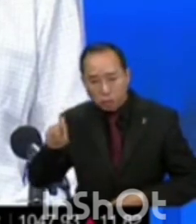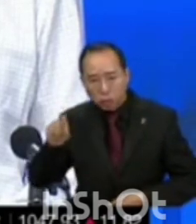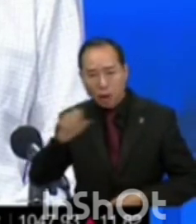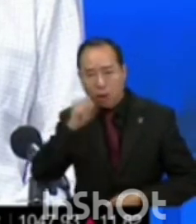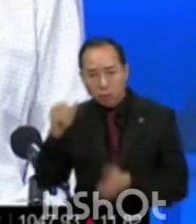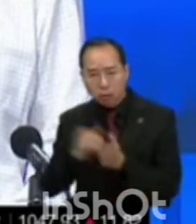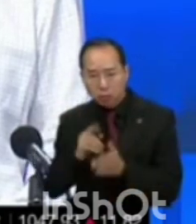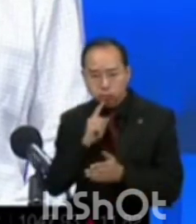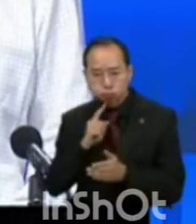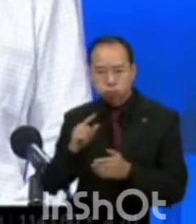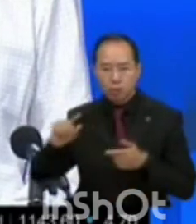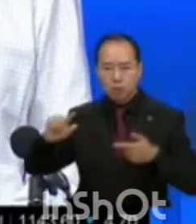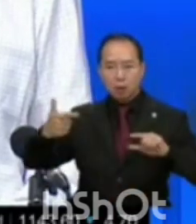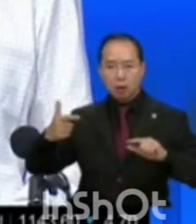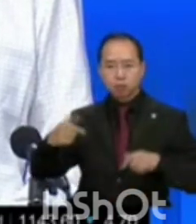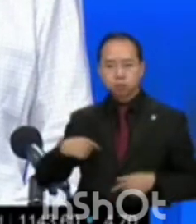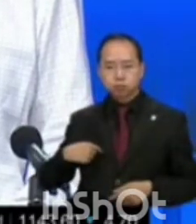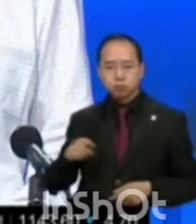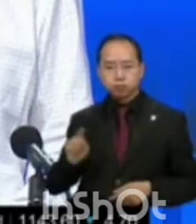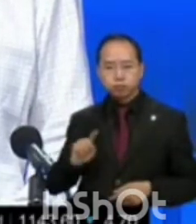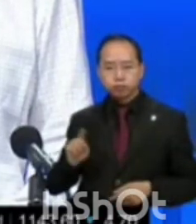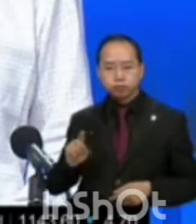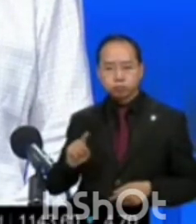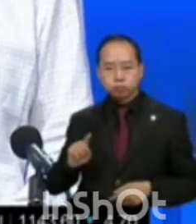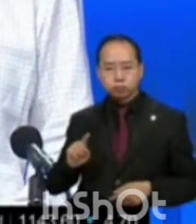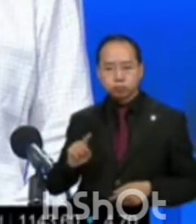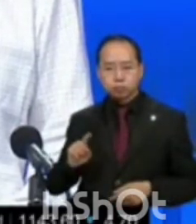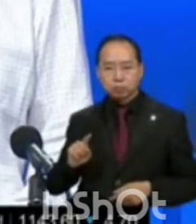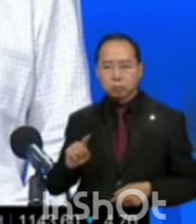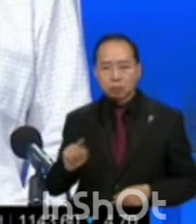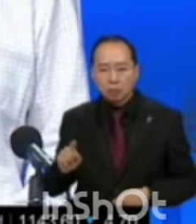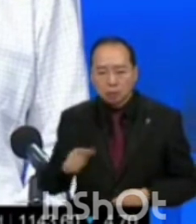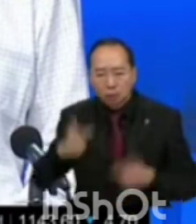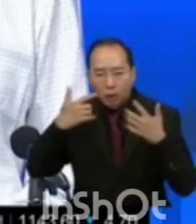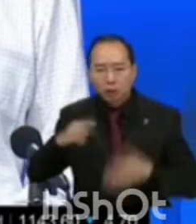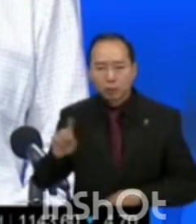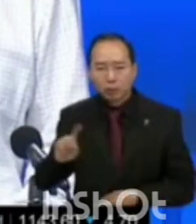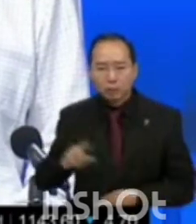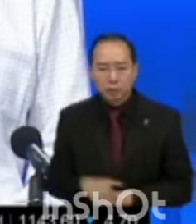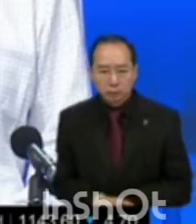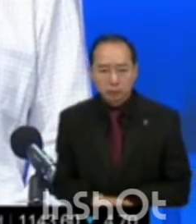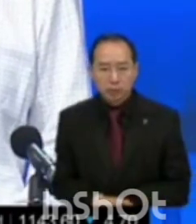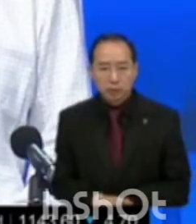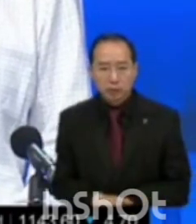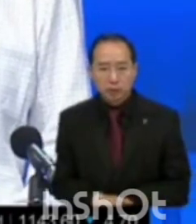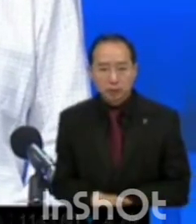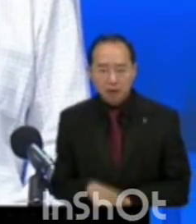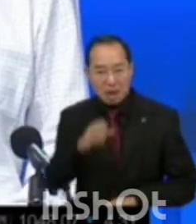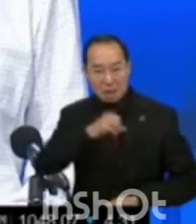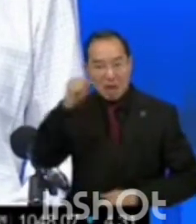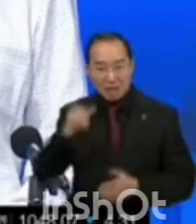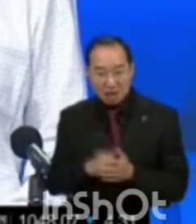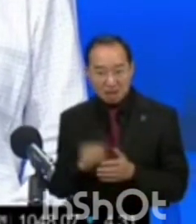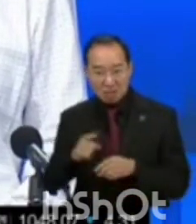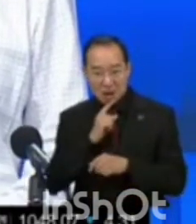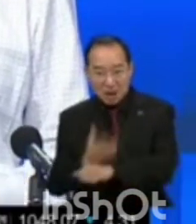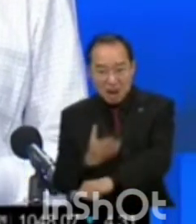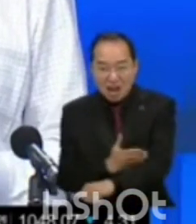아니면은 실적을 부풀리신 건지 어떤 것이었습니까? 예, 실적 부풀릴 이유는 없고요.